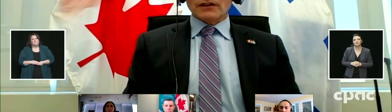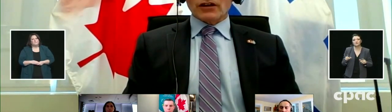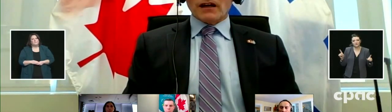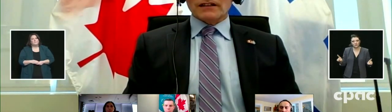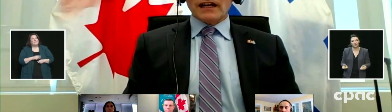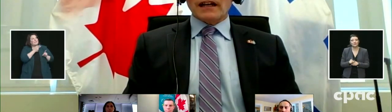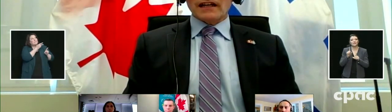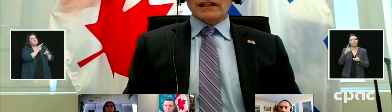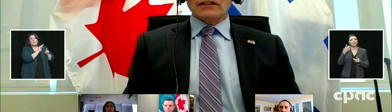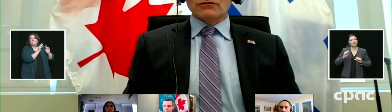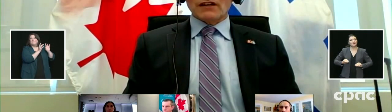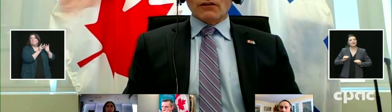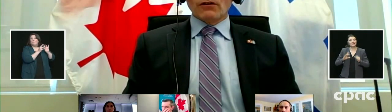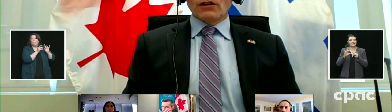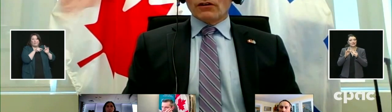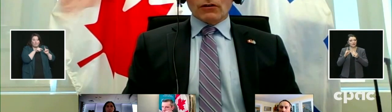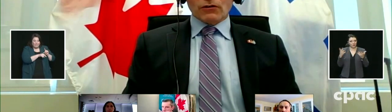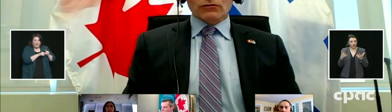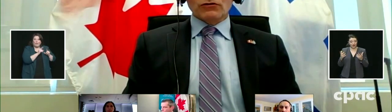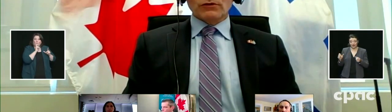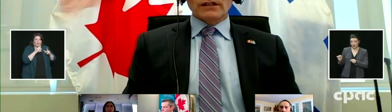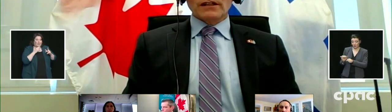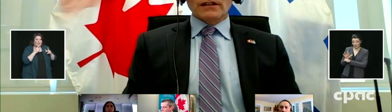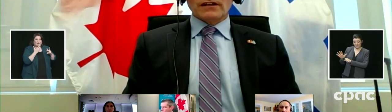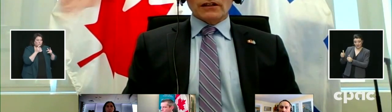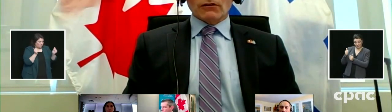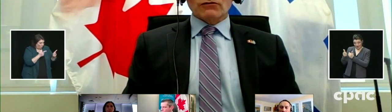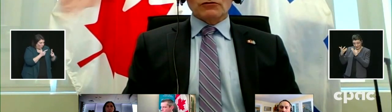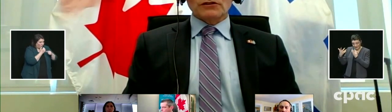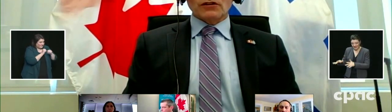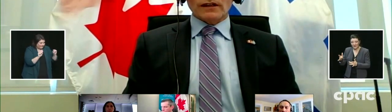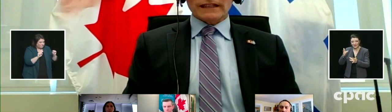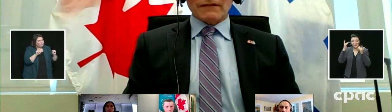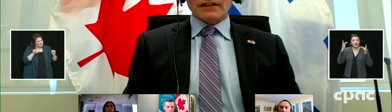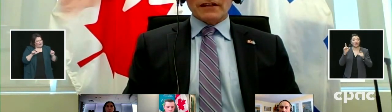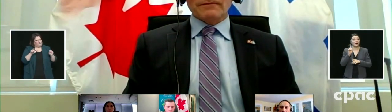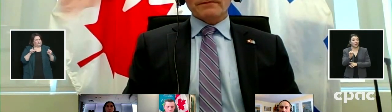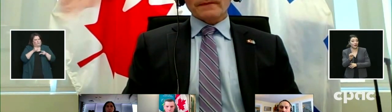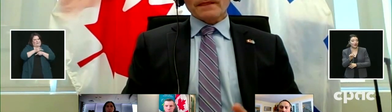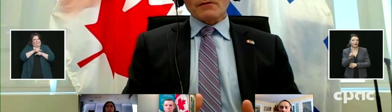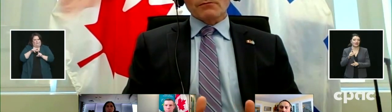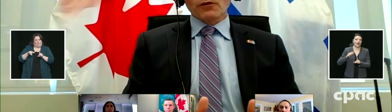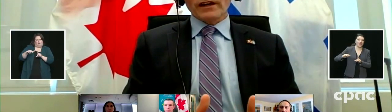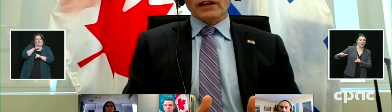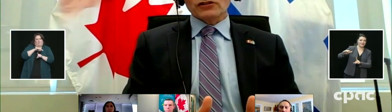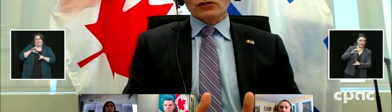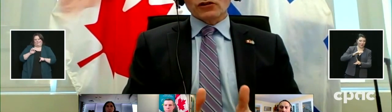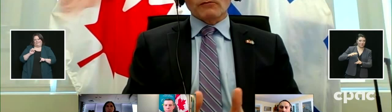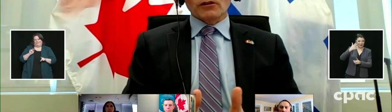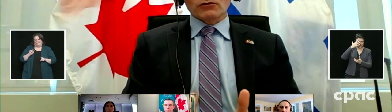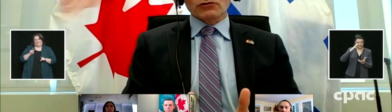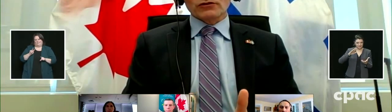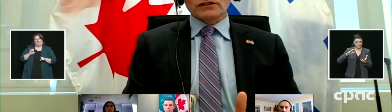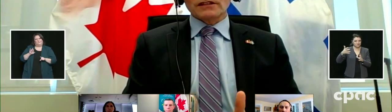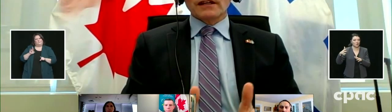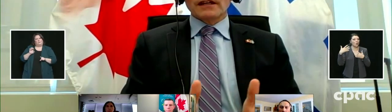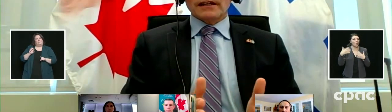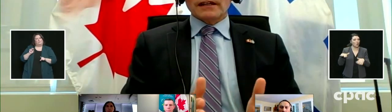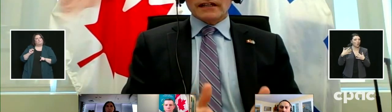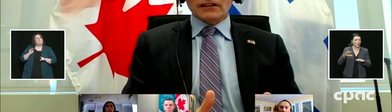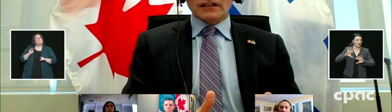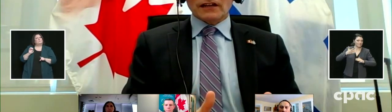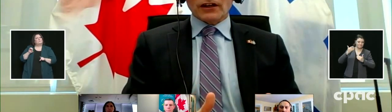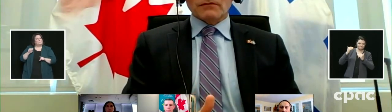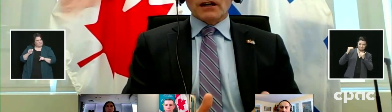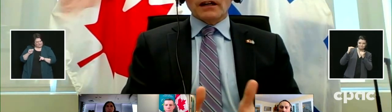crise environnementale à laquelle nous allons continuer de devoir travailler pour faire en sorte que, comme on l'a toujours dit,